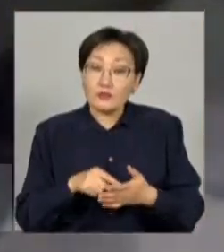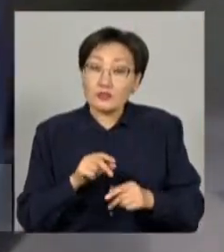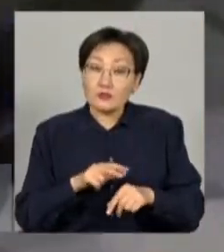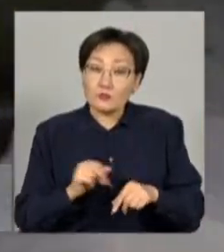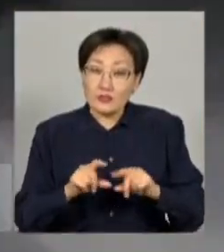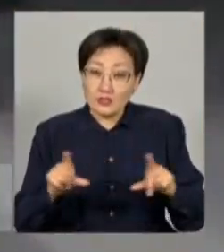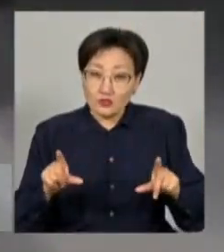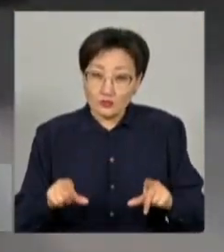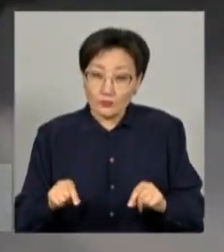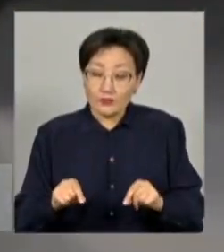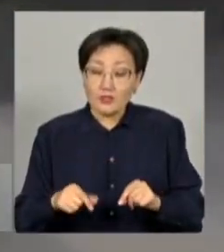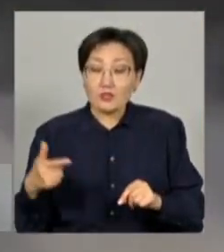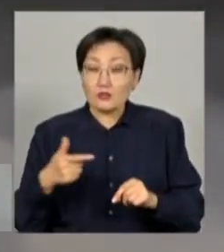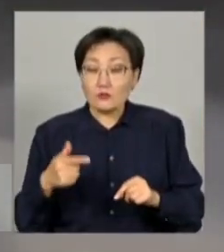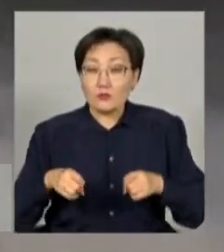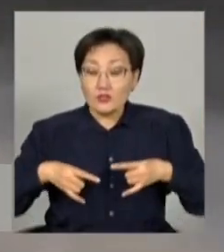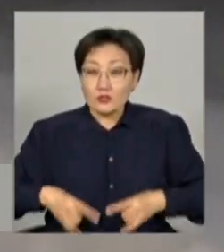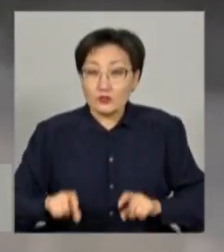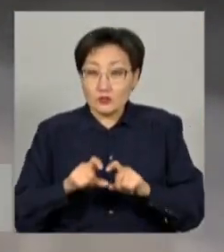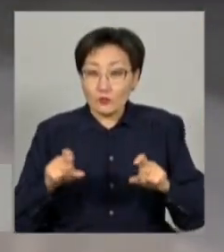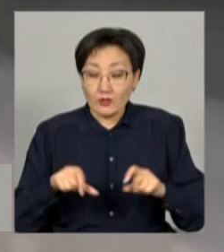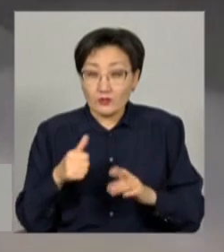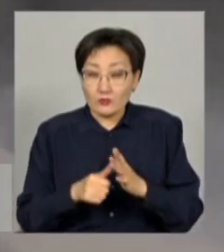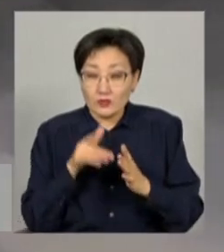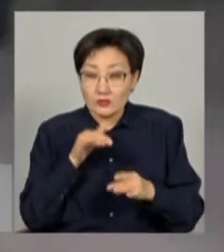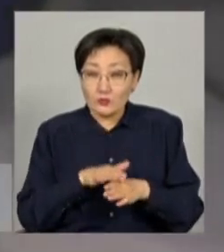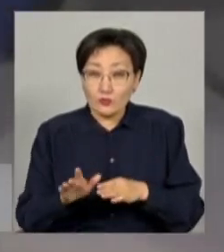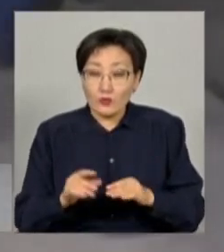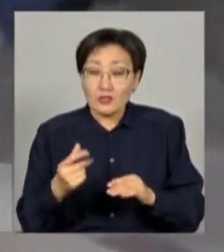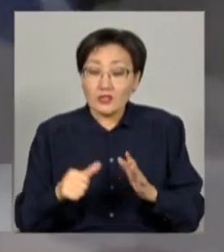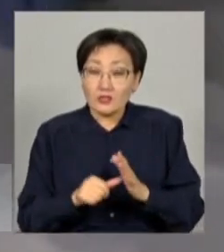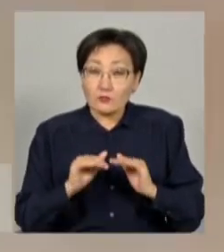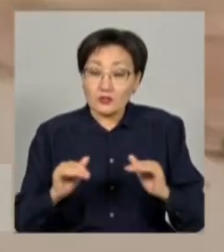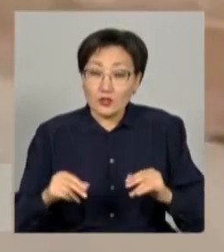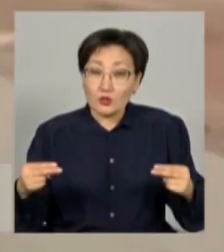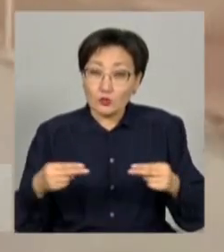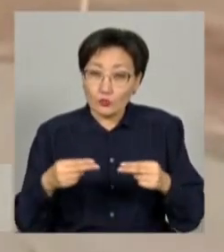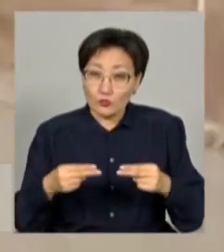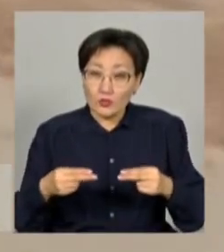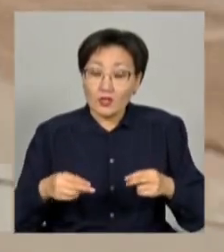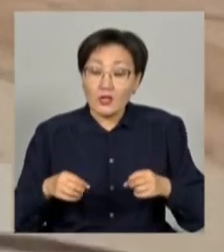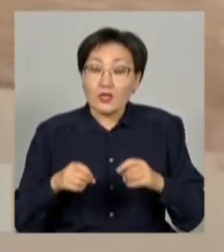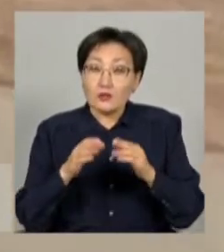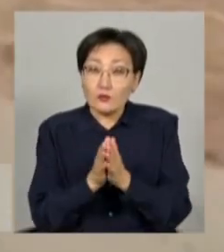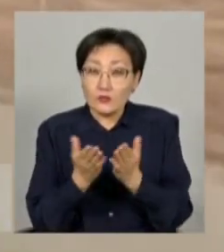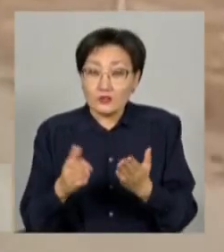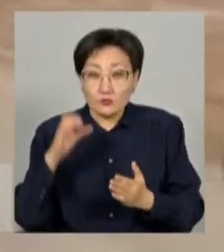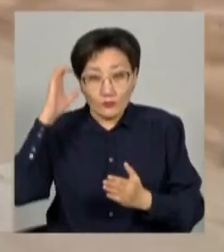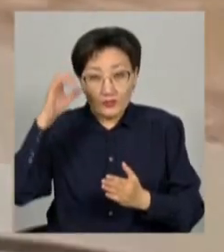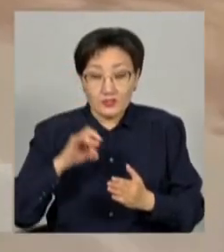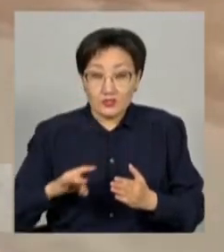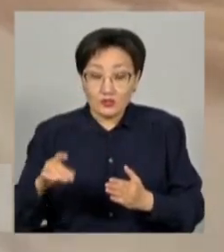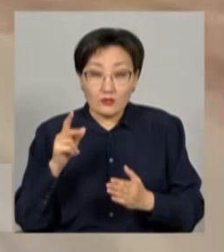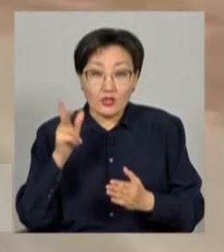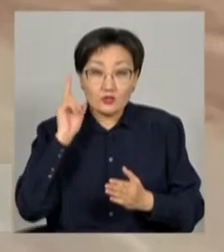басқармасының көші-қон қызметі Атырау перзентханасынан кәмелетке толмаған 6 балаға туу туралы анықтама алып, Өзбекстан Республикасының